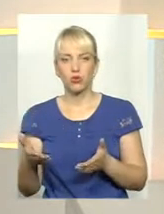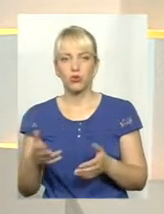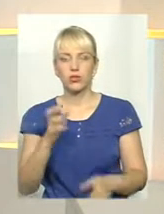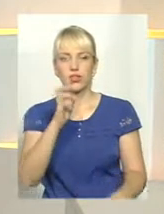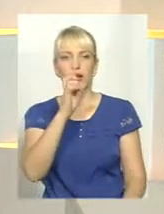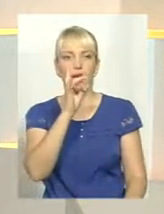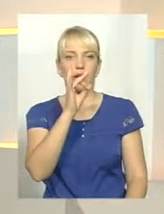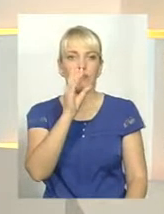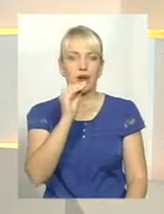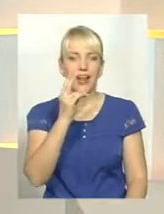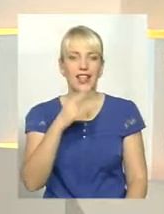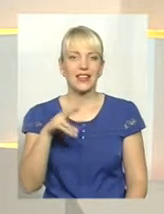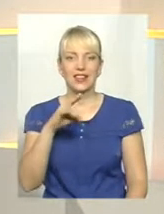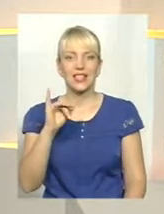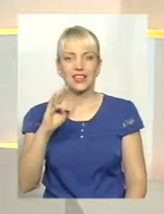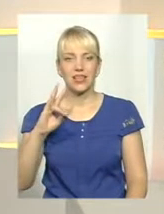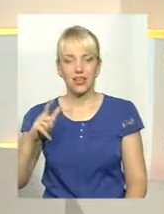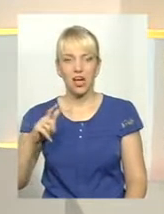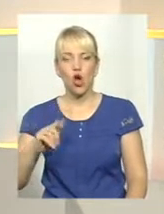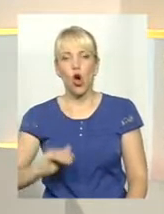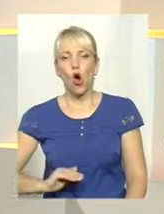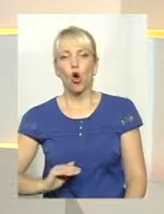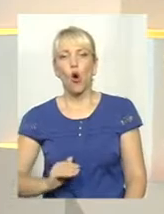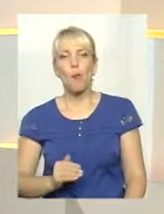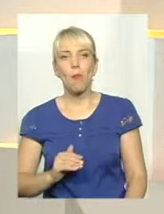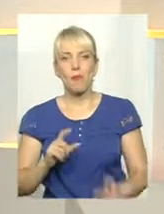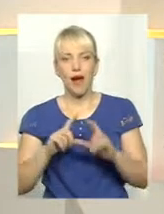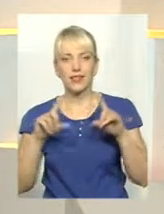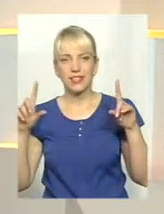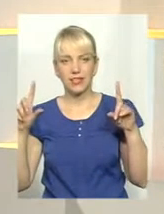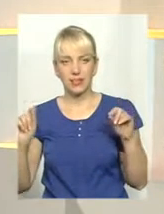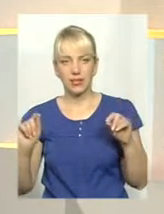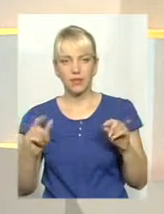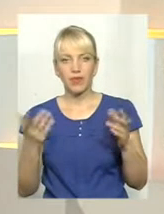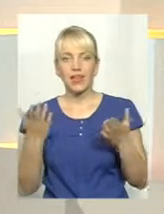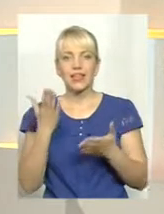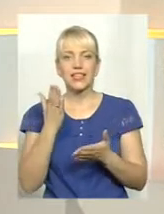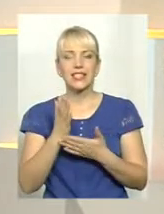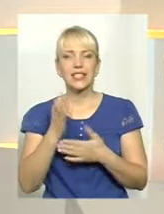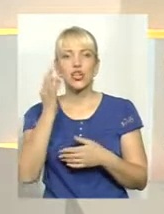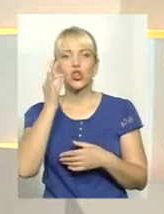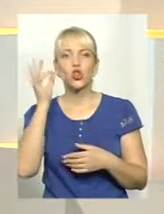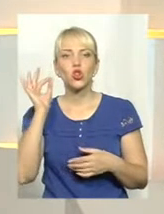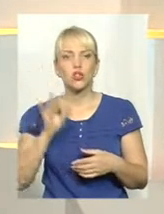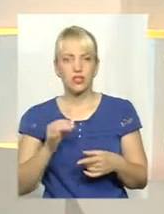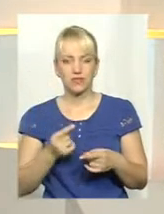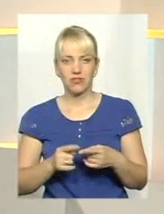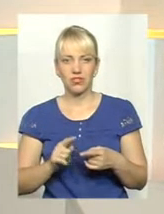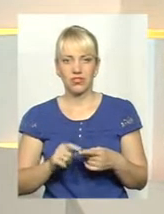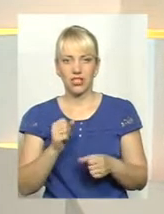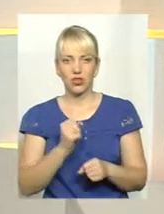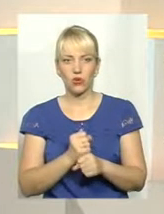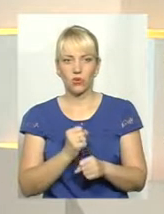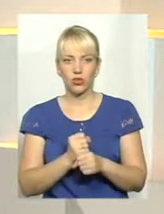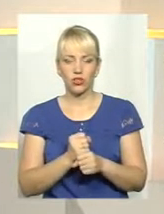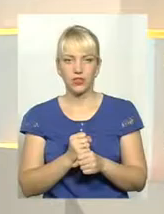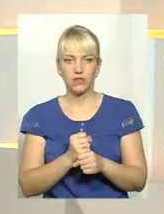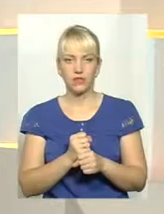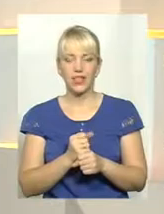взагалі існує певний принцип створення бренду. Для цього